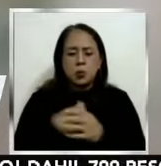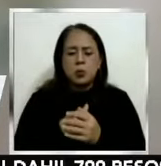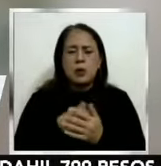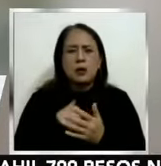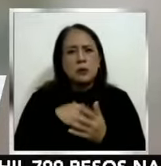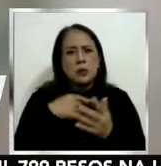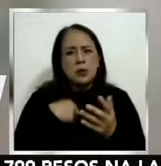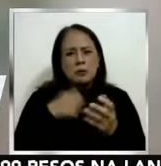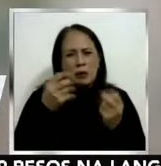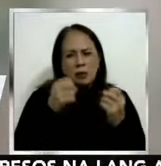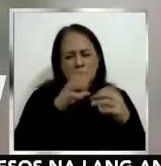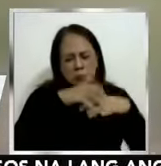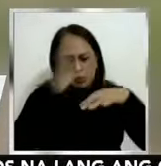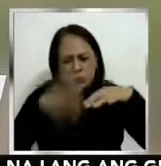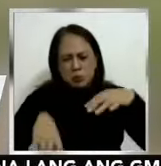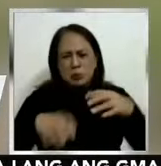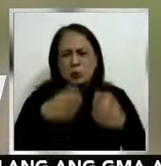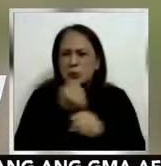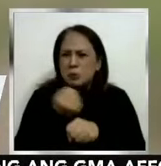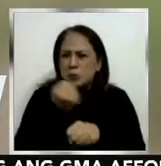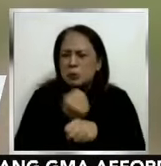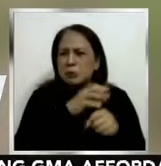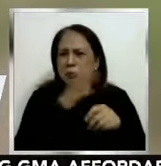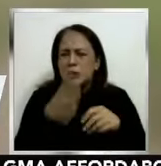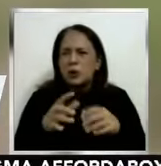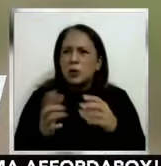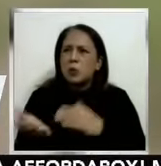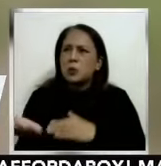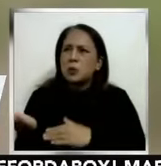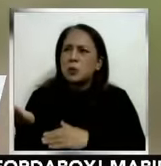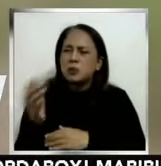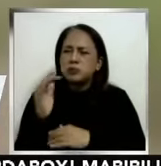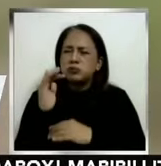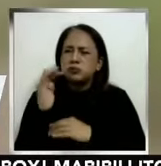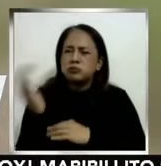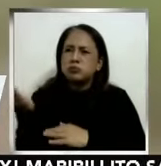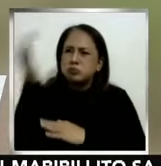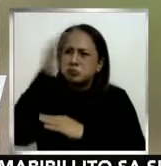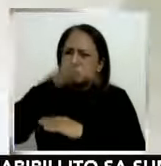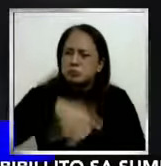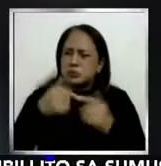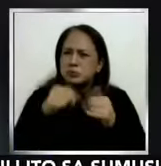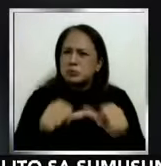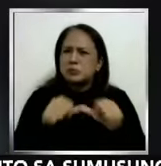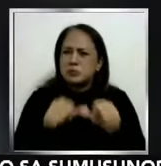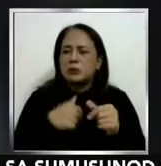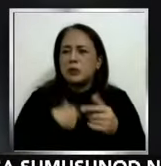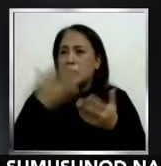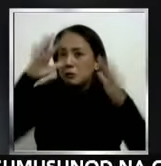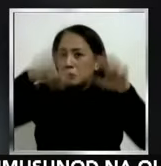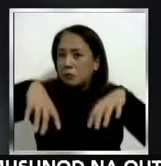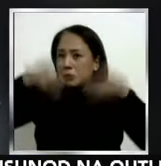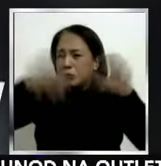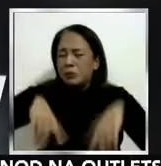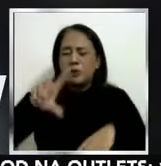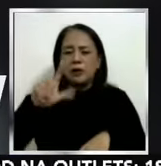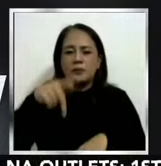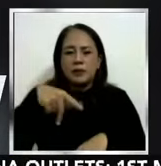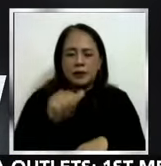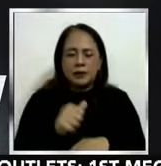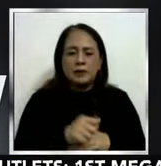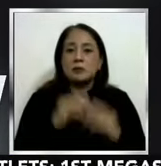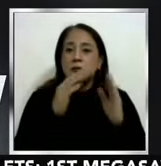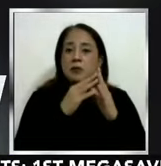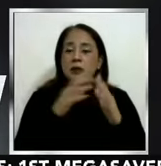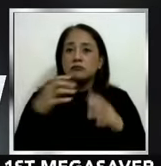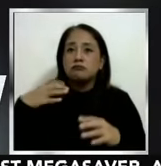kalsada. Magdamag umanong naranasan doon ang malakas na buhos ng ulan dulot ng low pressure area. Bahay ng isang kapitan sa Sultan